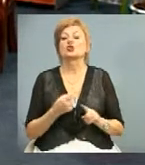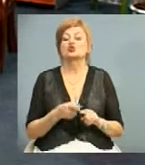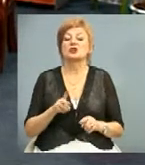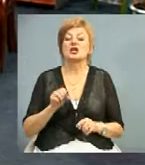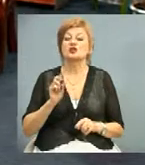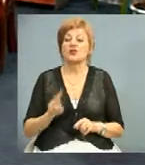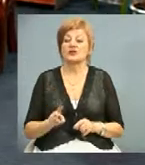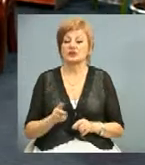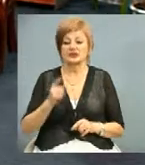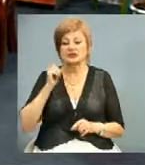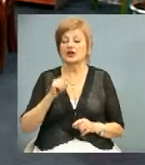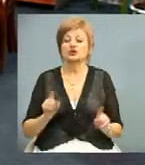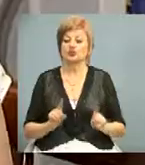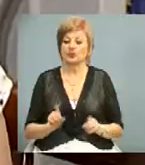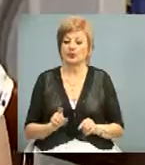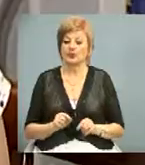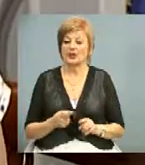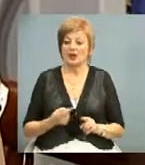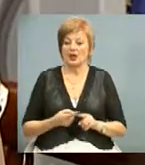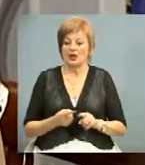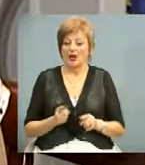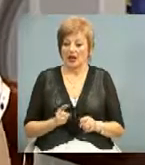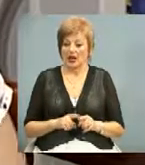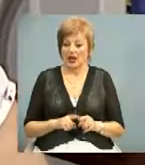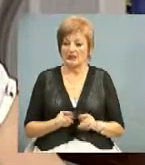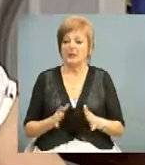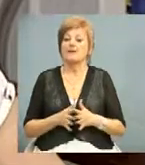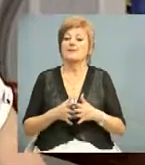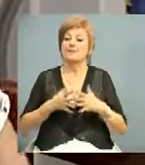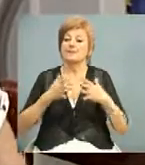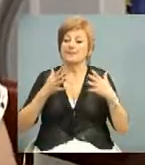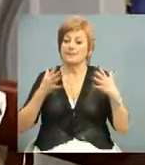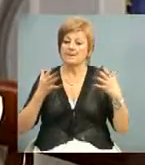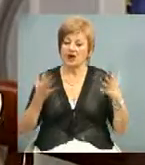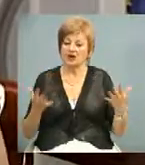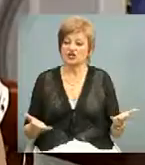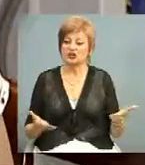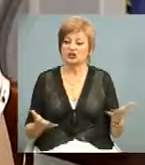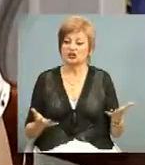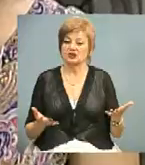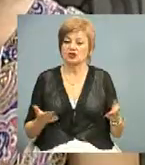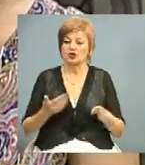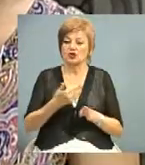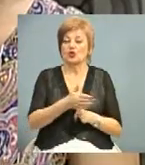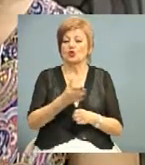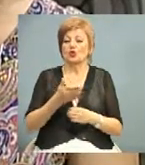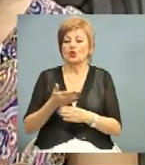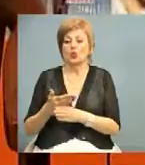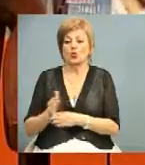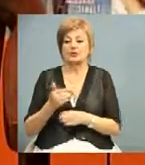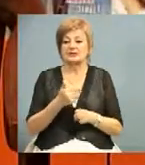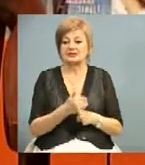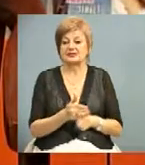Що тобі відомо про льодовики? Це великі шматки, великі-великі